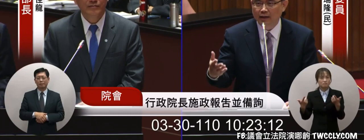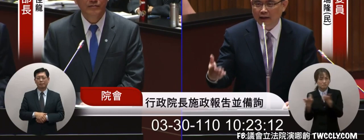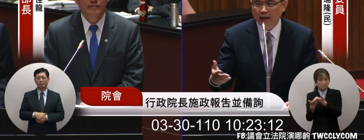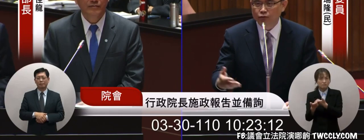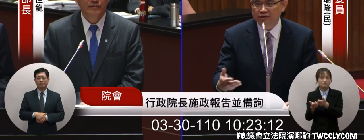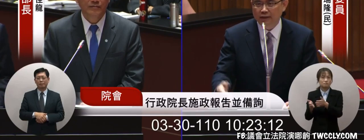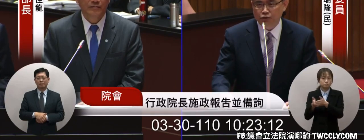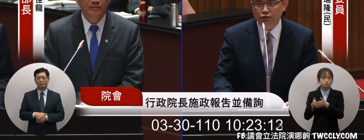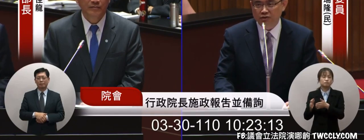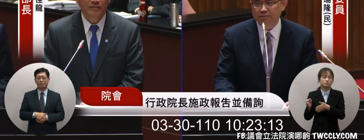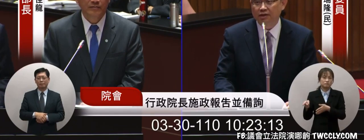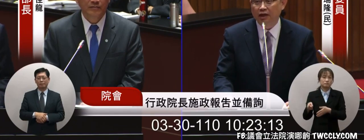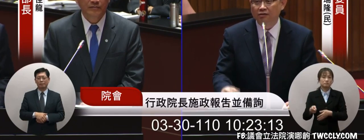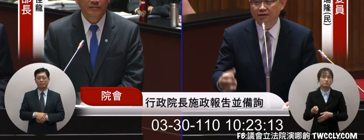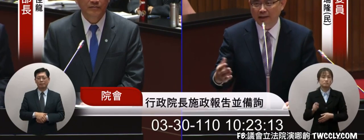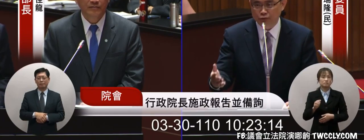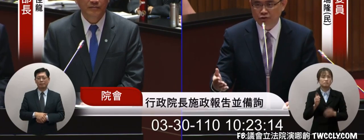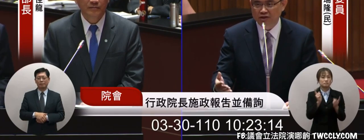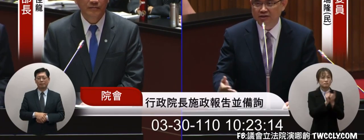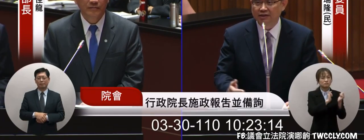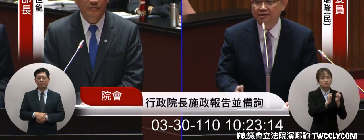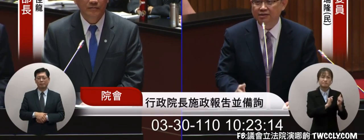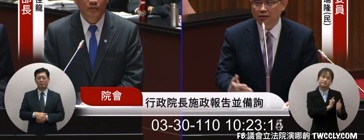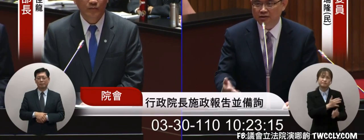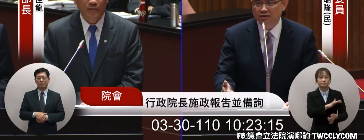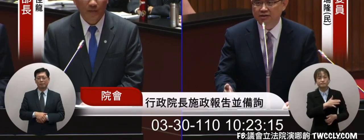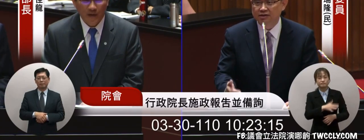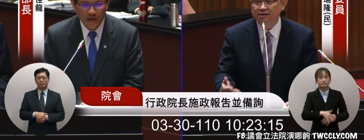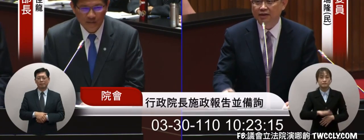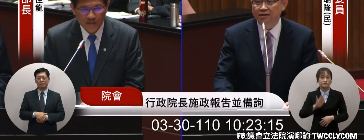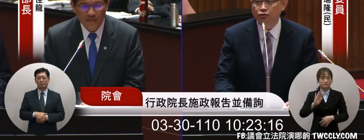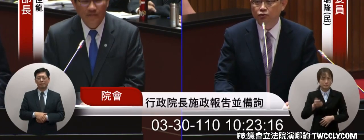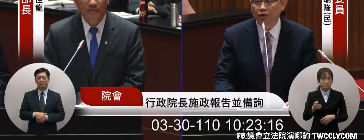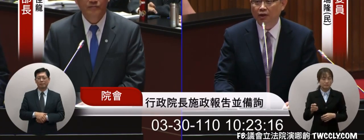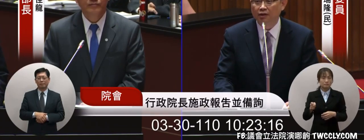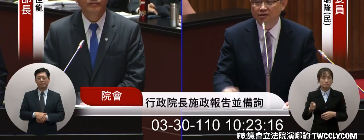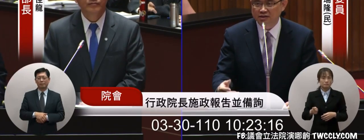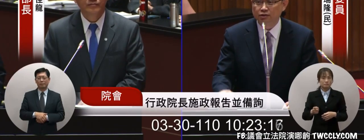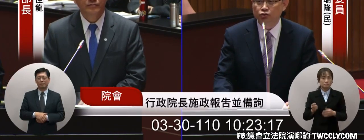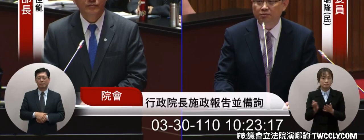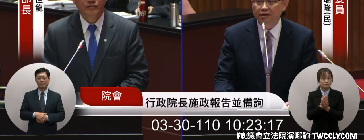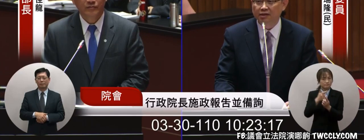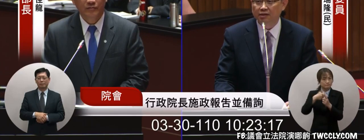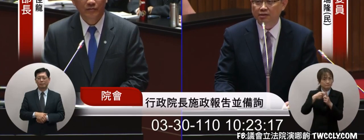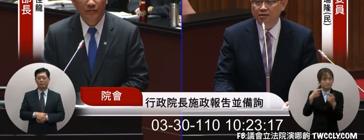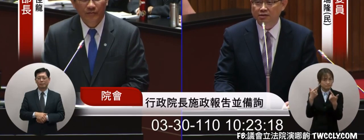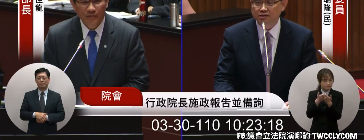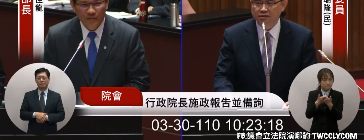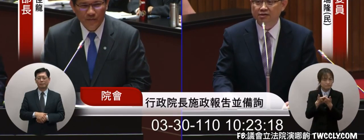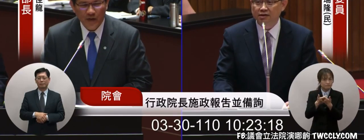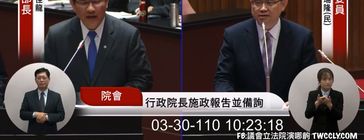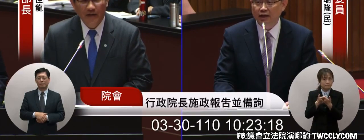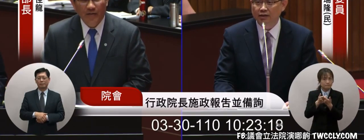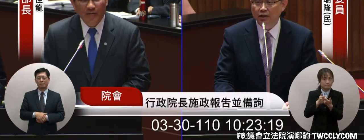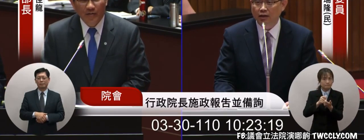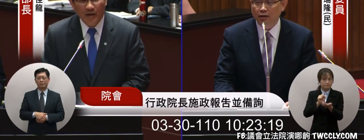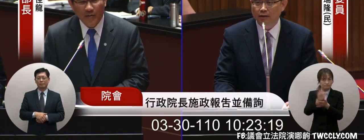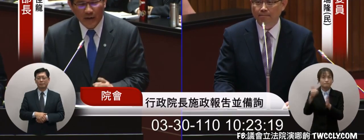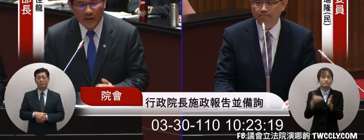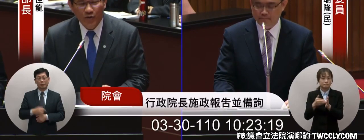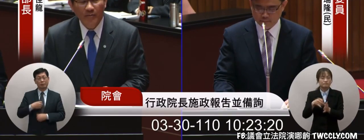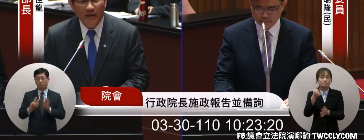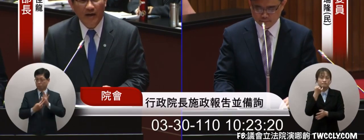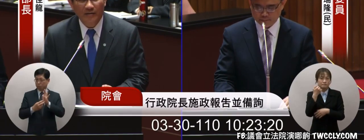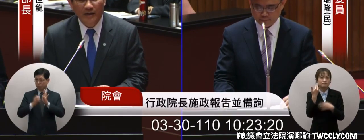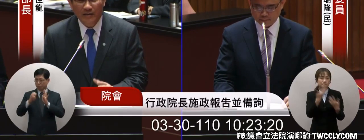未來港務上的需求是不是很高這個當然不確定性但是至少可行性先展現出對其境居民的一個支持跟善意